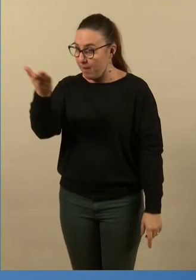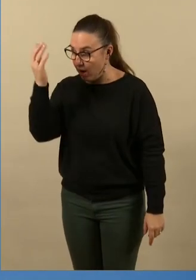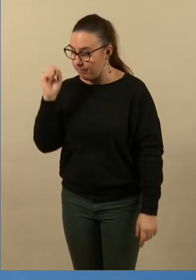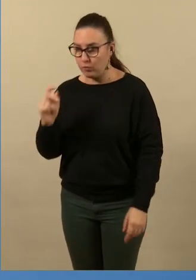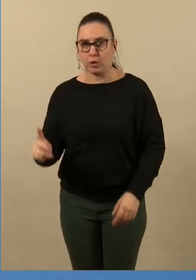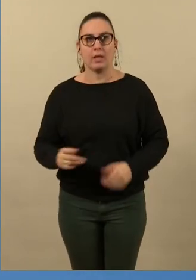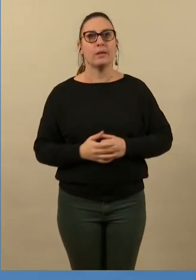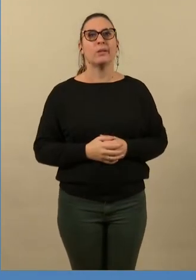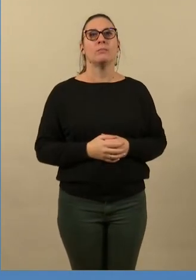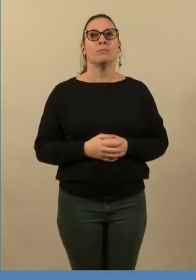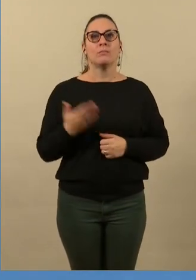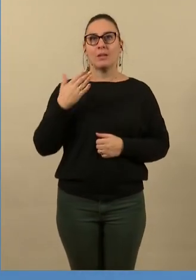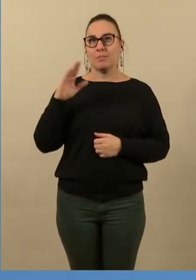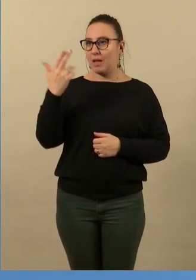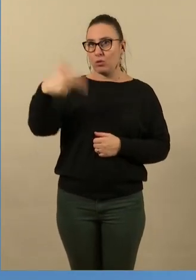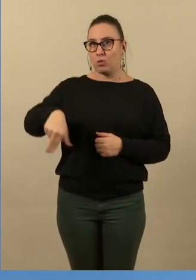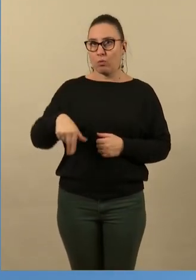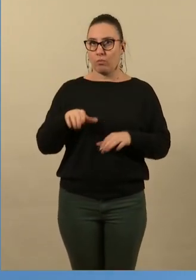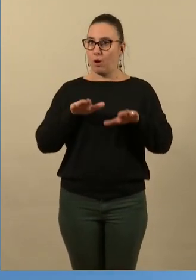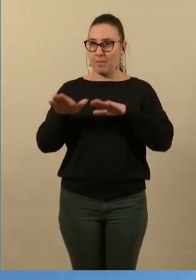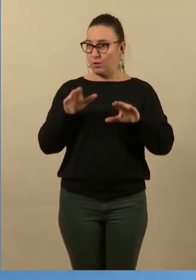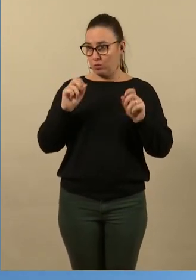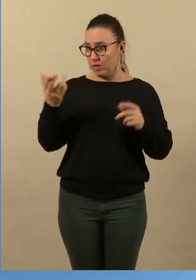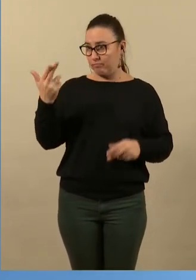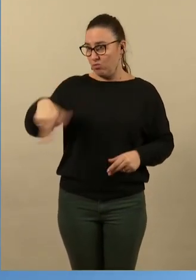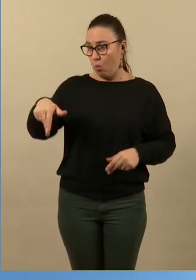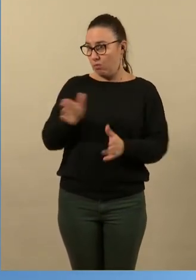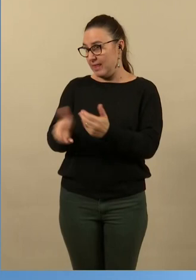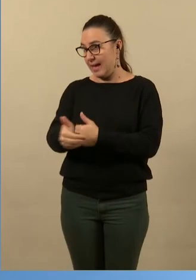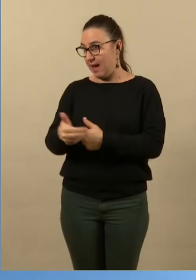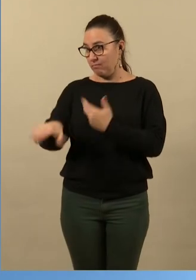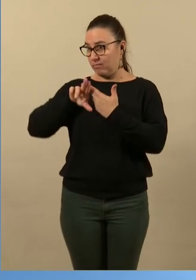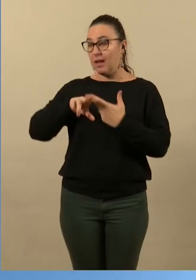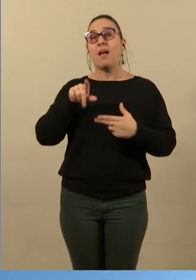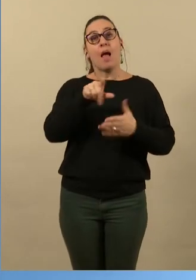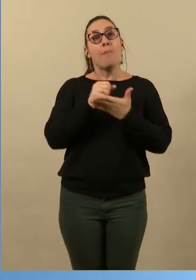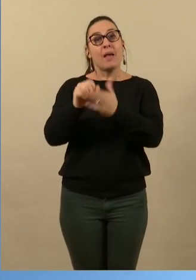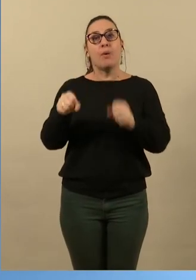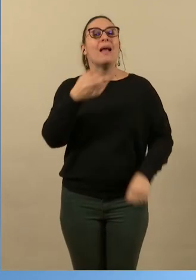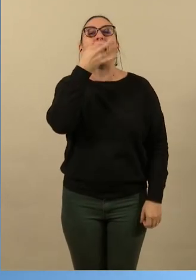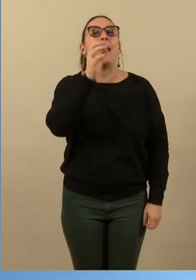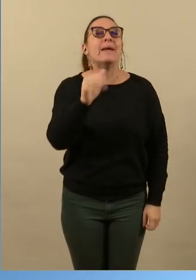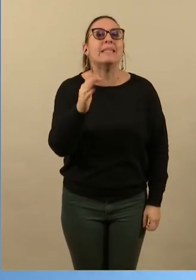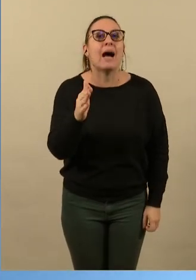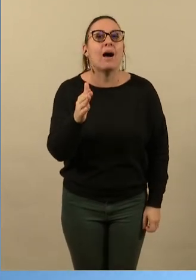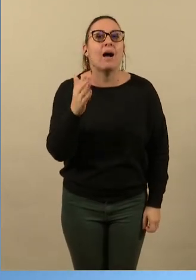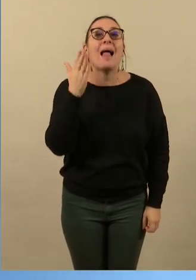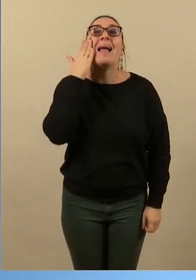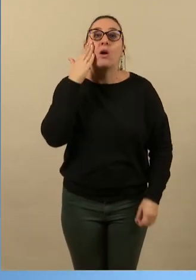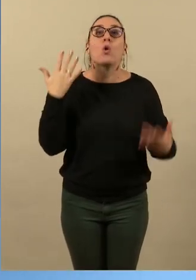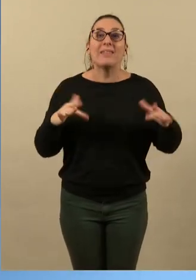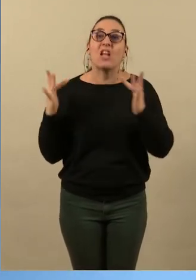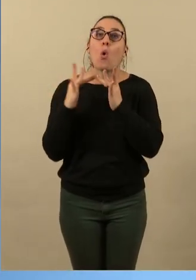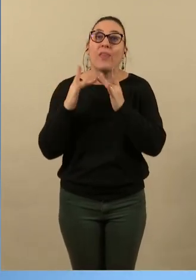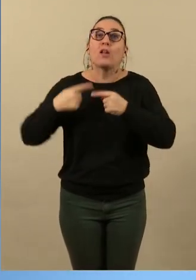voilà de toute évidence c'est non rien que pour le principe très bien en tout cas elle pourrait aider pas ça qu' déjà contct